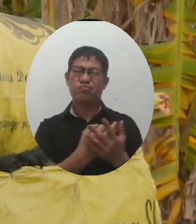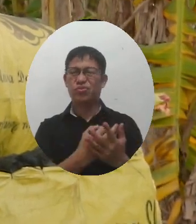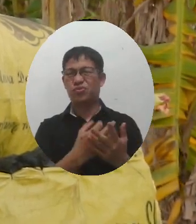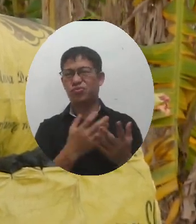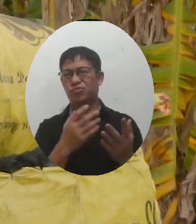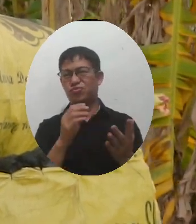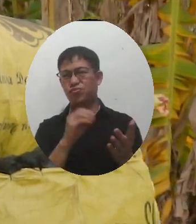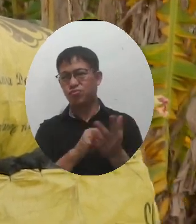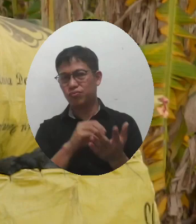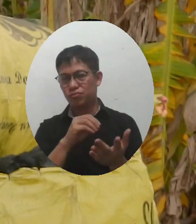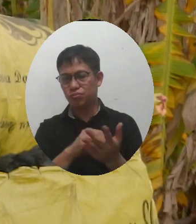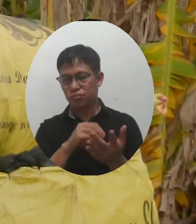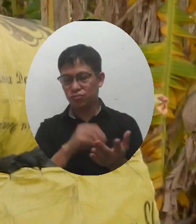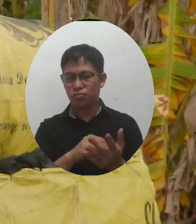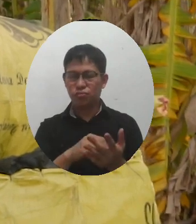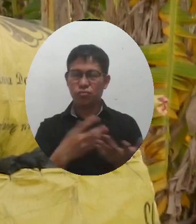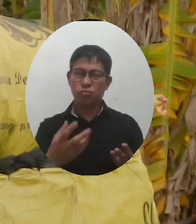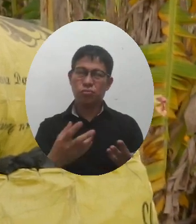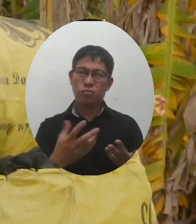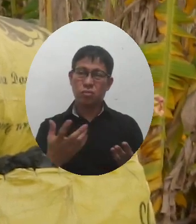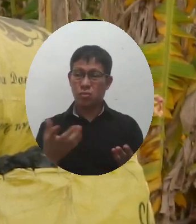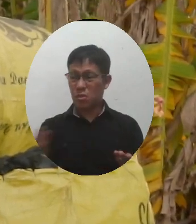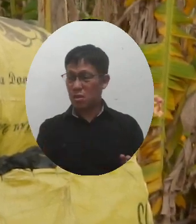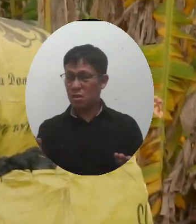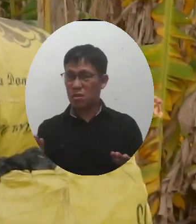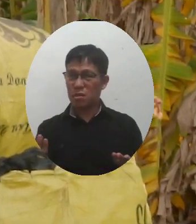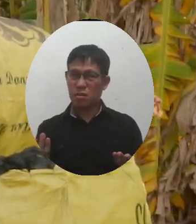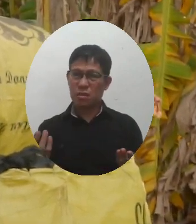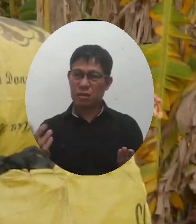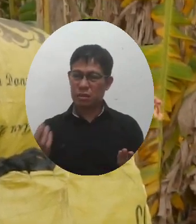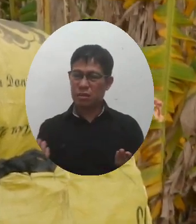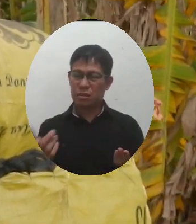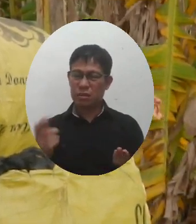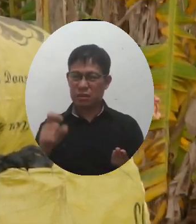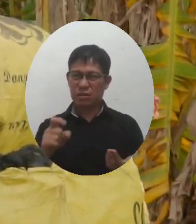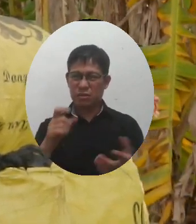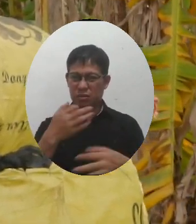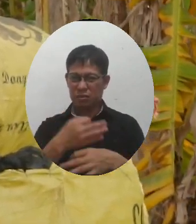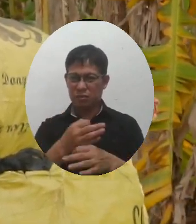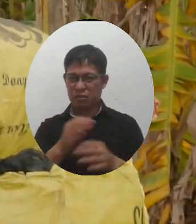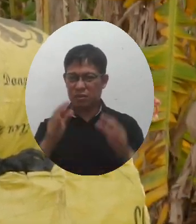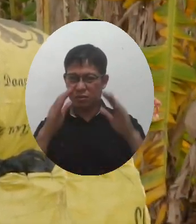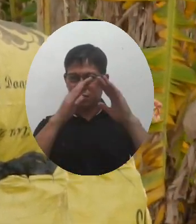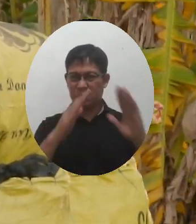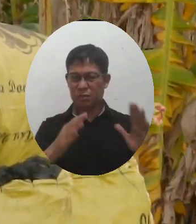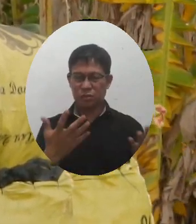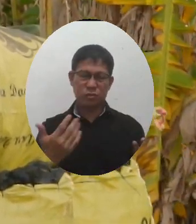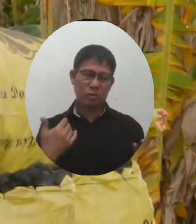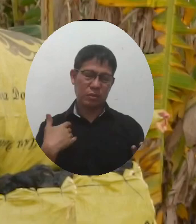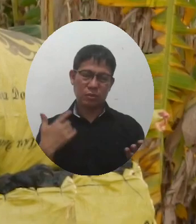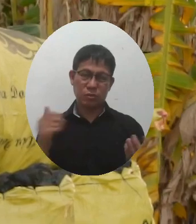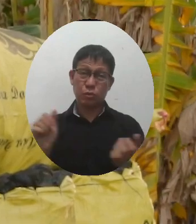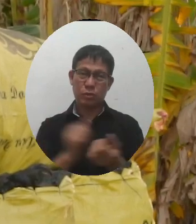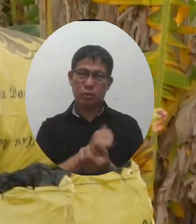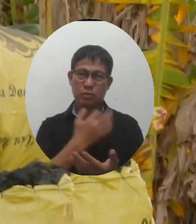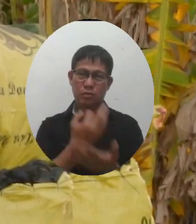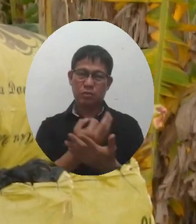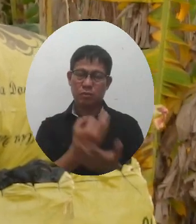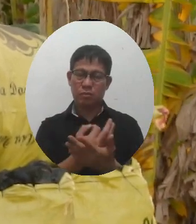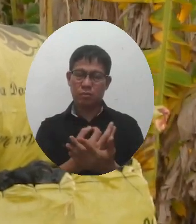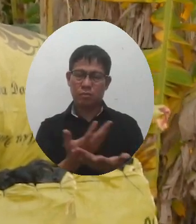Ang kautang-utang. May pampatels nga kami, ala, naubos din. Hindi na kaya, hindi na